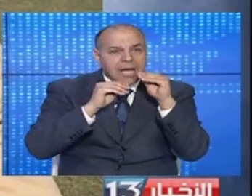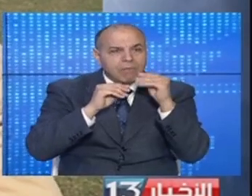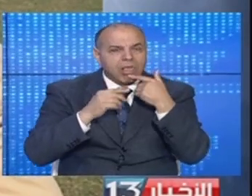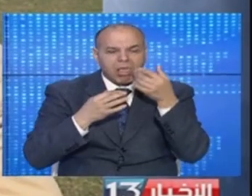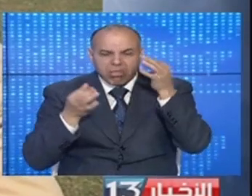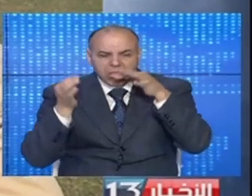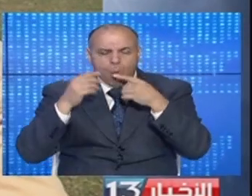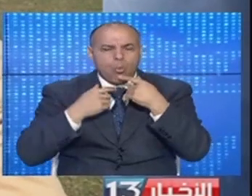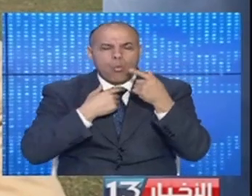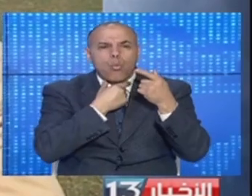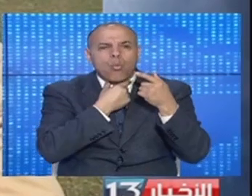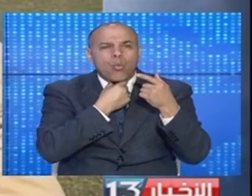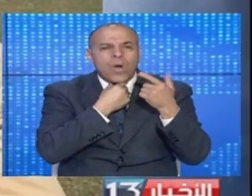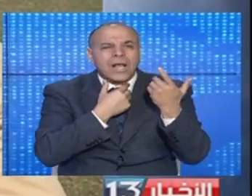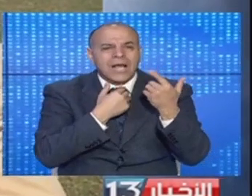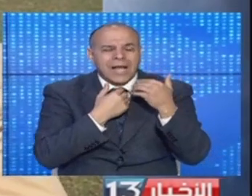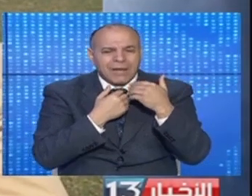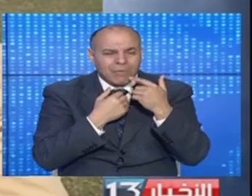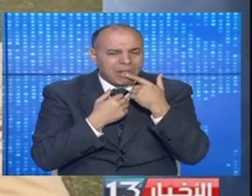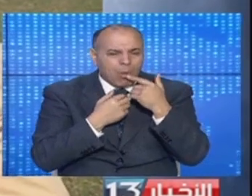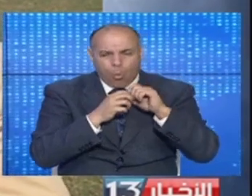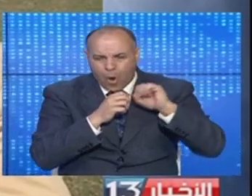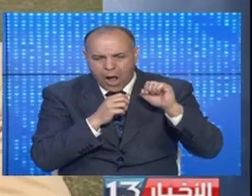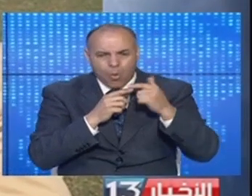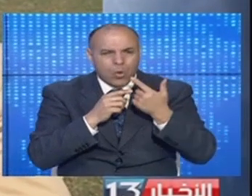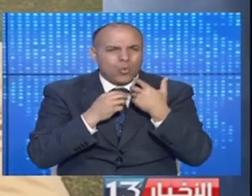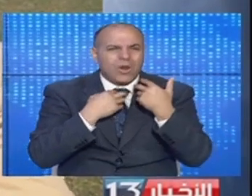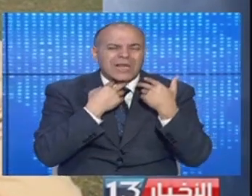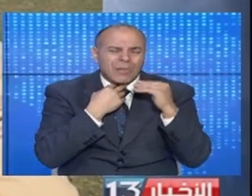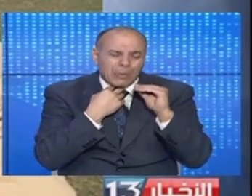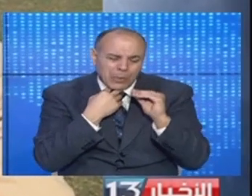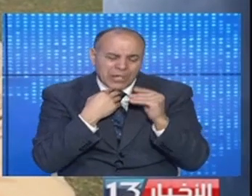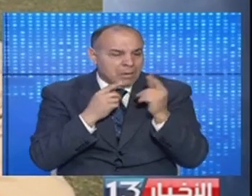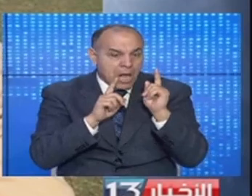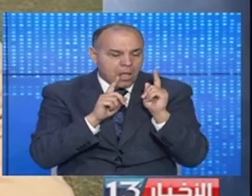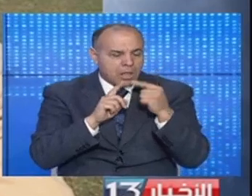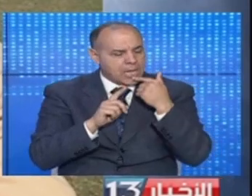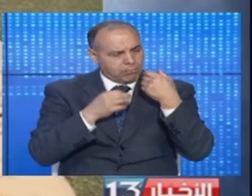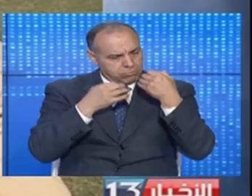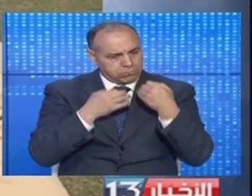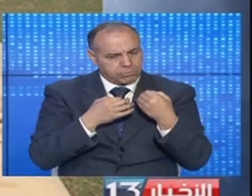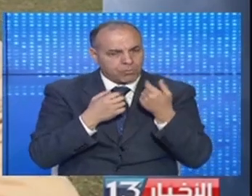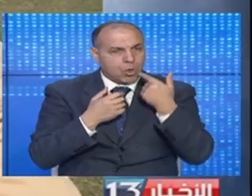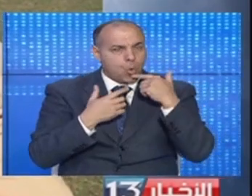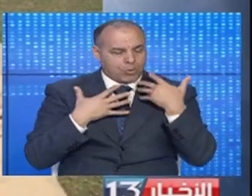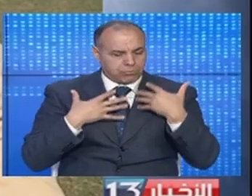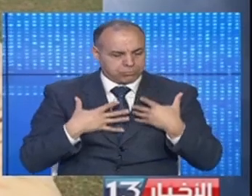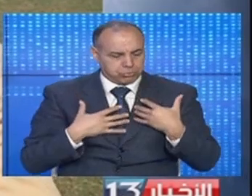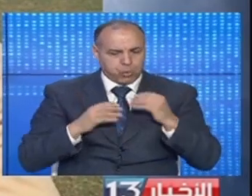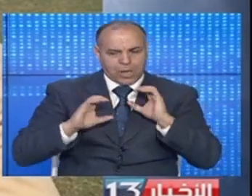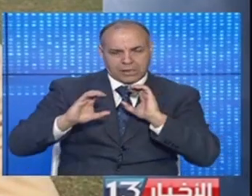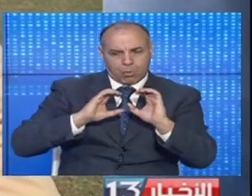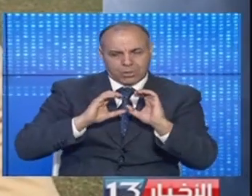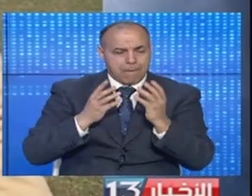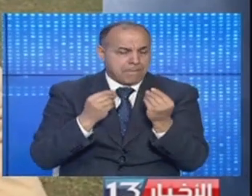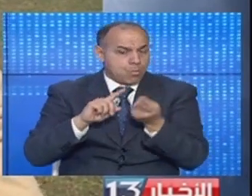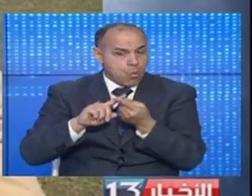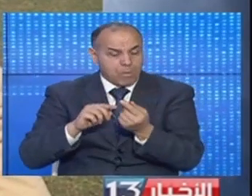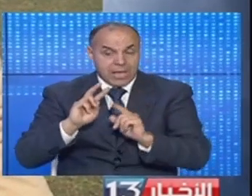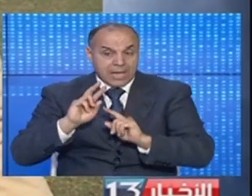الصوت كلها يكون حل دولي يكون الا قليل وبالتالي ال ال اللغه الجسديه ولغه التواصل مهم برشا